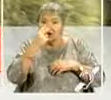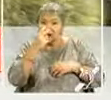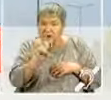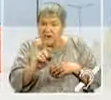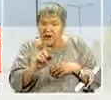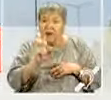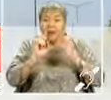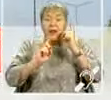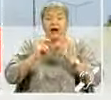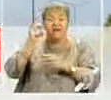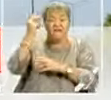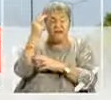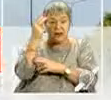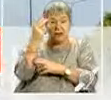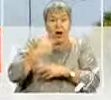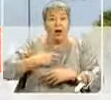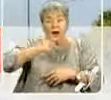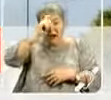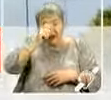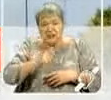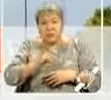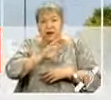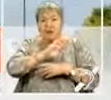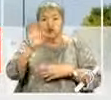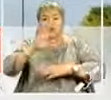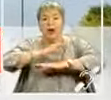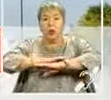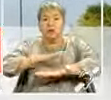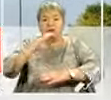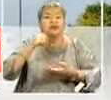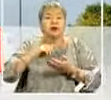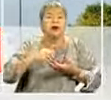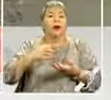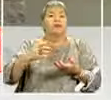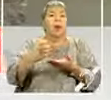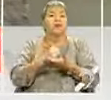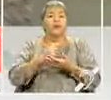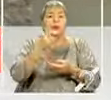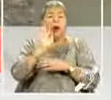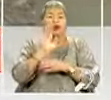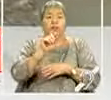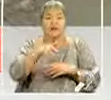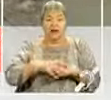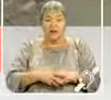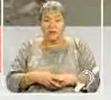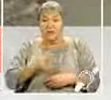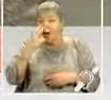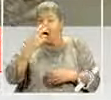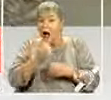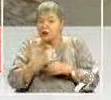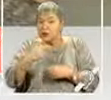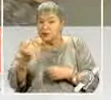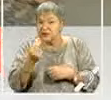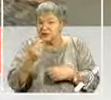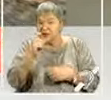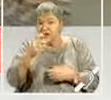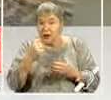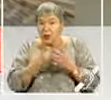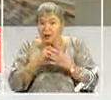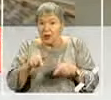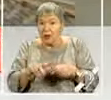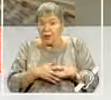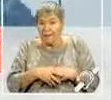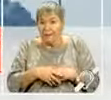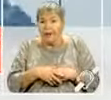operatorul respectă toate condițiile impuse în actul de reglementare. Au fost descoperite până acum nereguli? Așa cum observați și